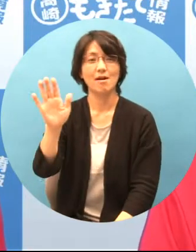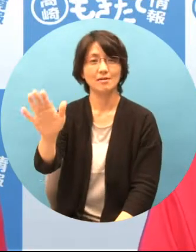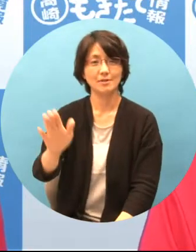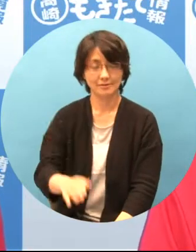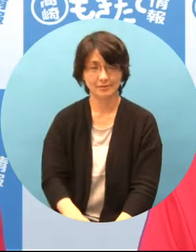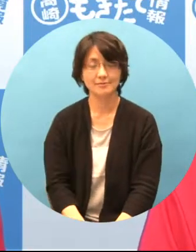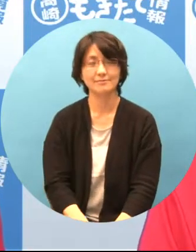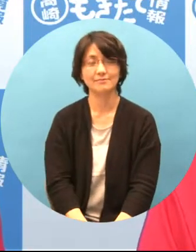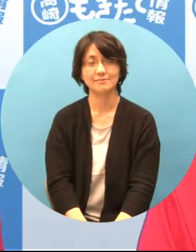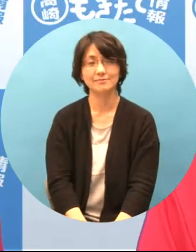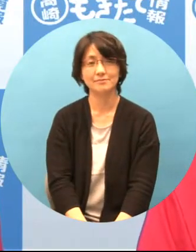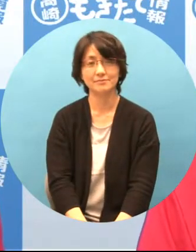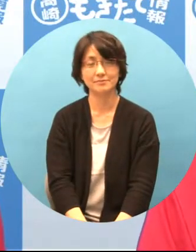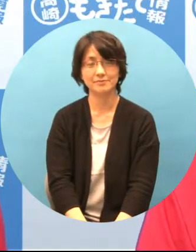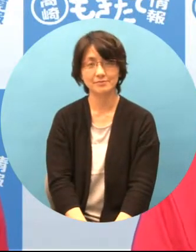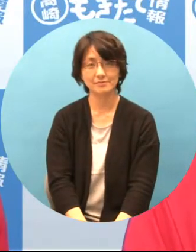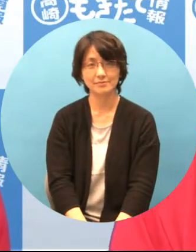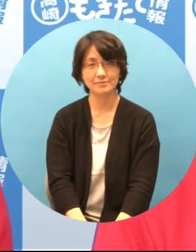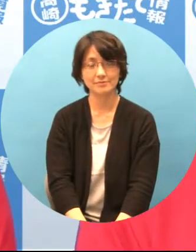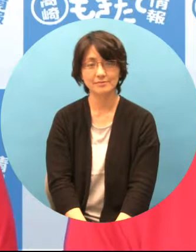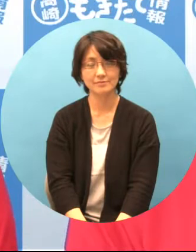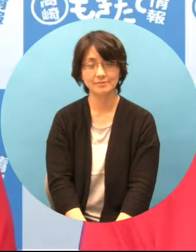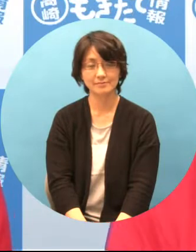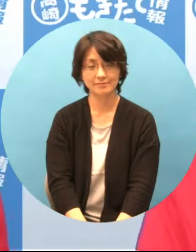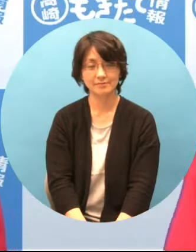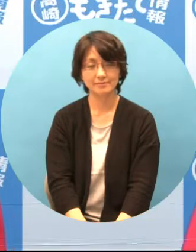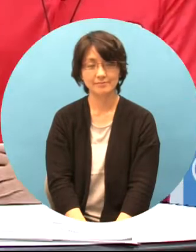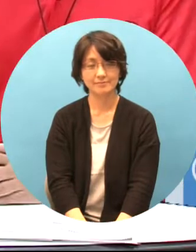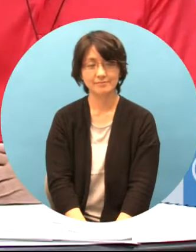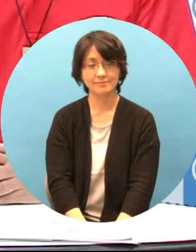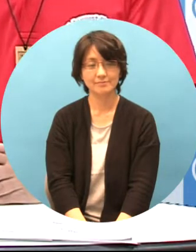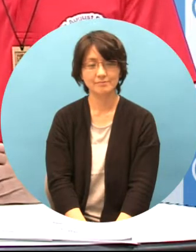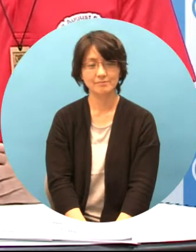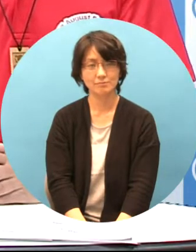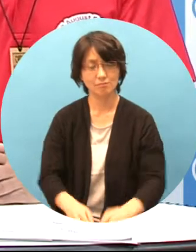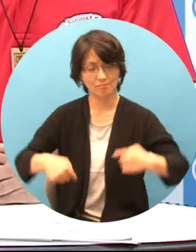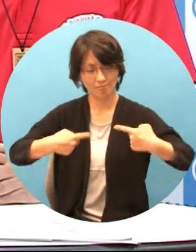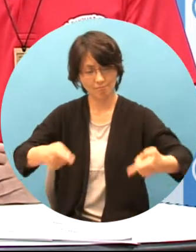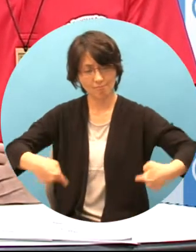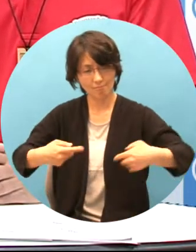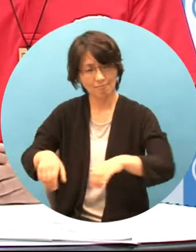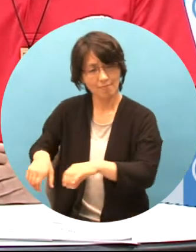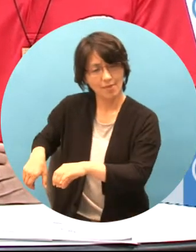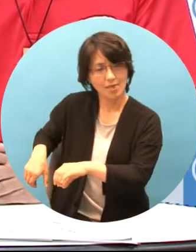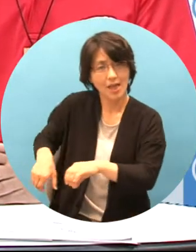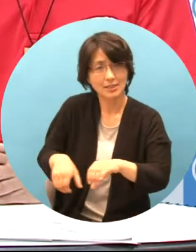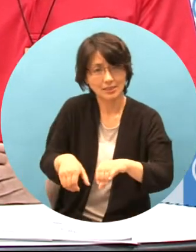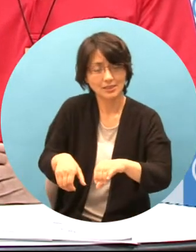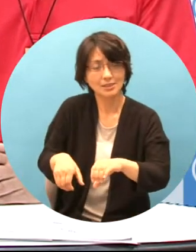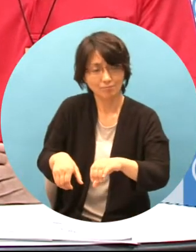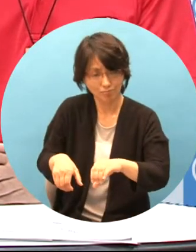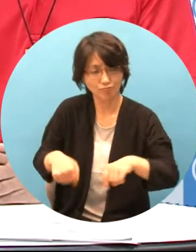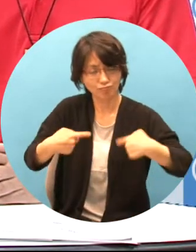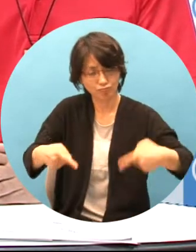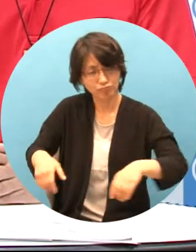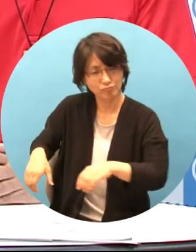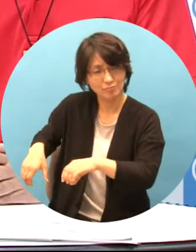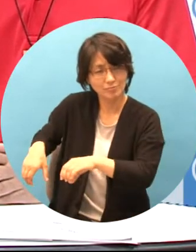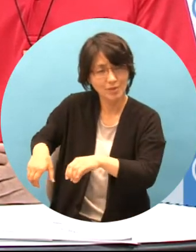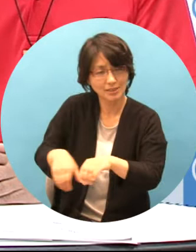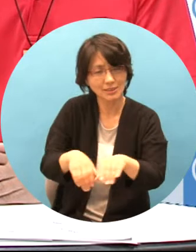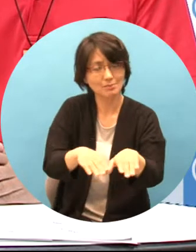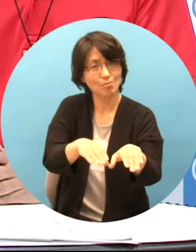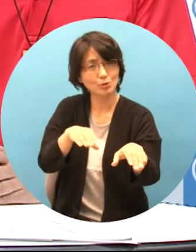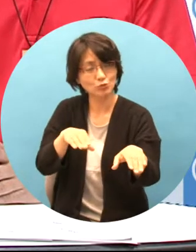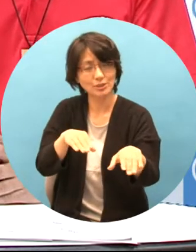の催し物が用意されております。 はい、出しと聞きましたが、今年の高崎出し祭りはどの